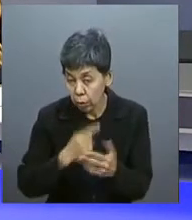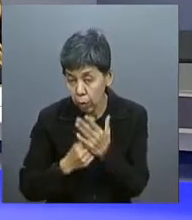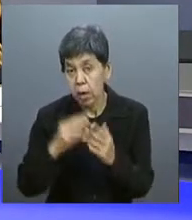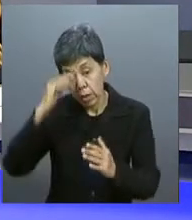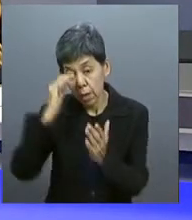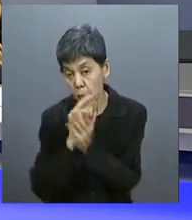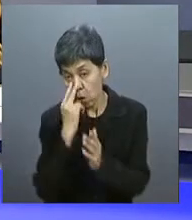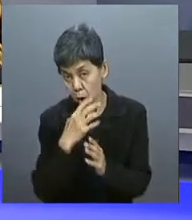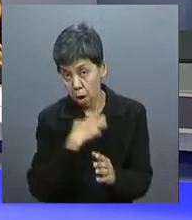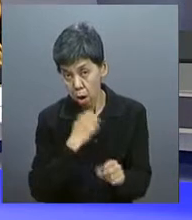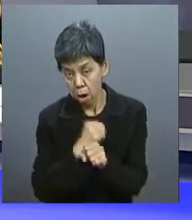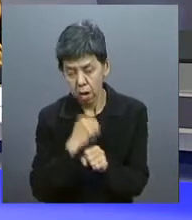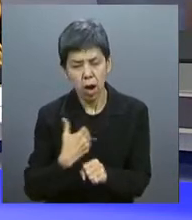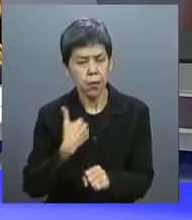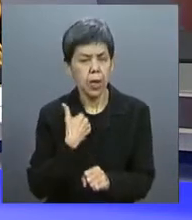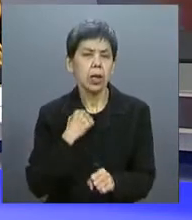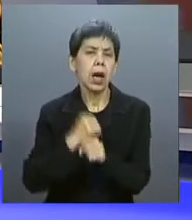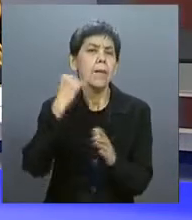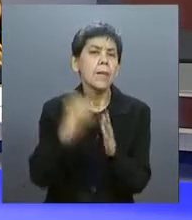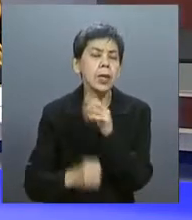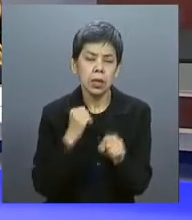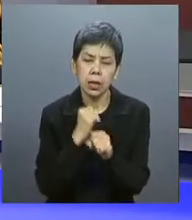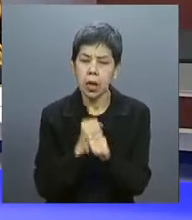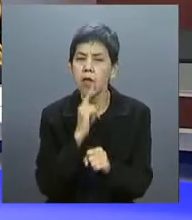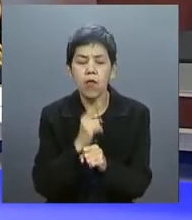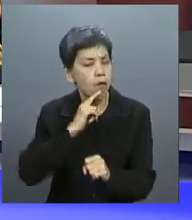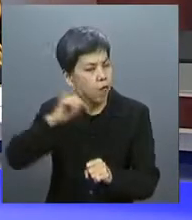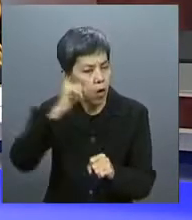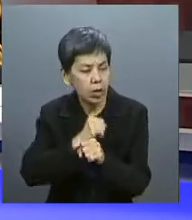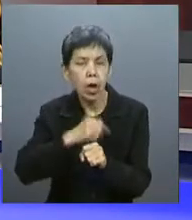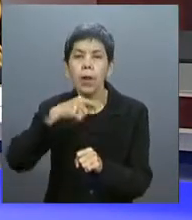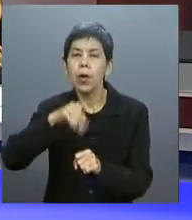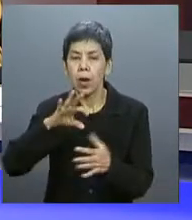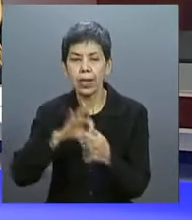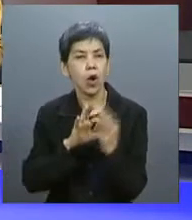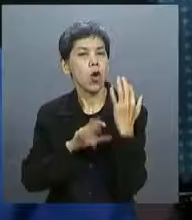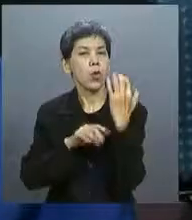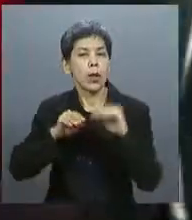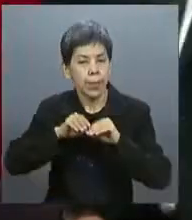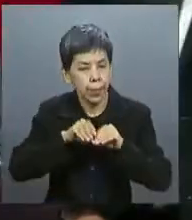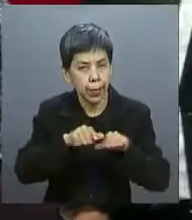ตำรวจแห่งชาติหลังจากถูกดำเนินคดีฐานหมิ่นประมาทและกระทำผิดพ.ร.บ.คอมพิวเตอร์ครับ